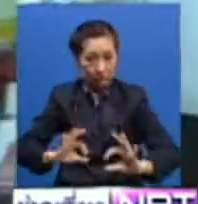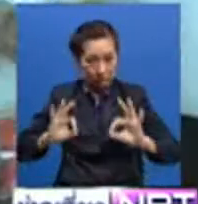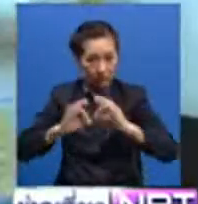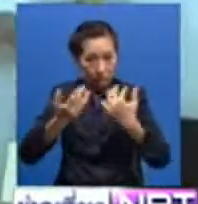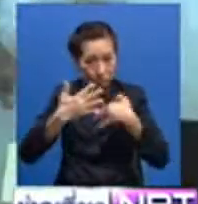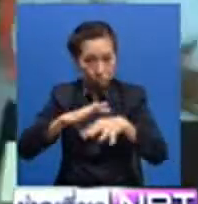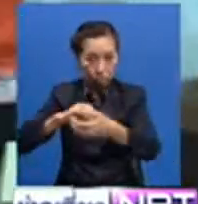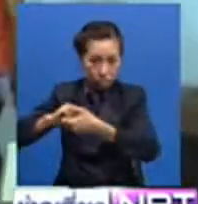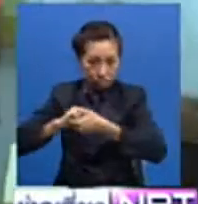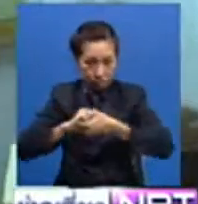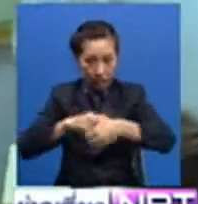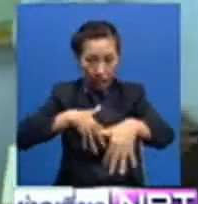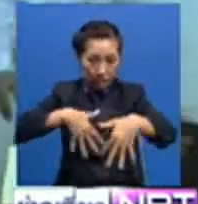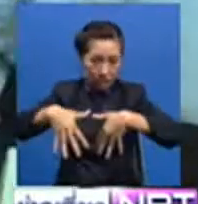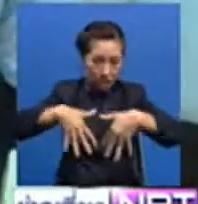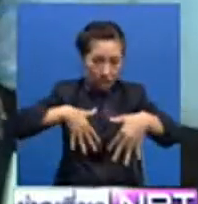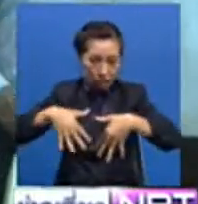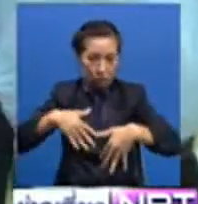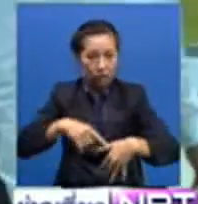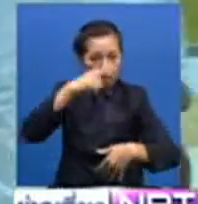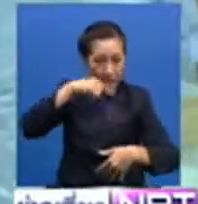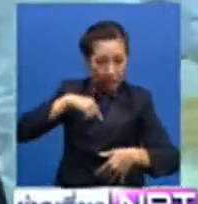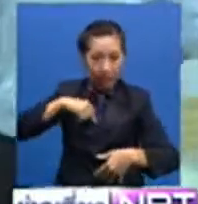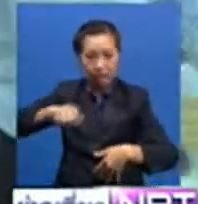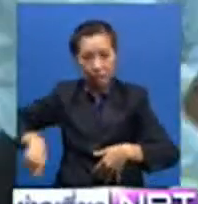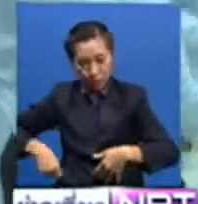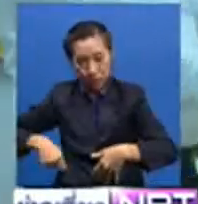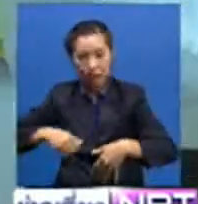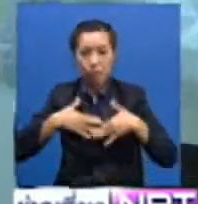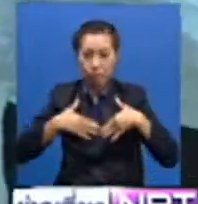คืนความสุขให้แก่ประชาชนทั้ง 2ประเทศด้วย